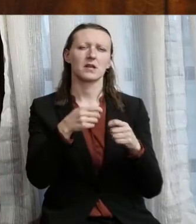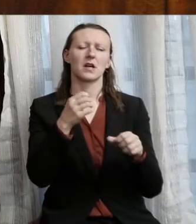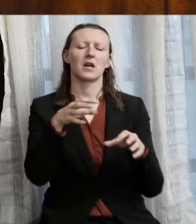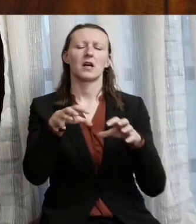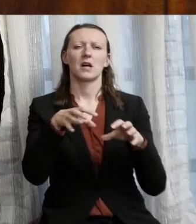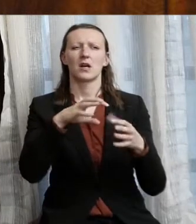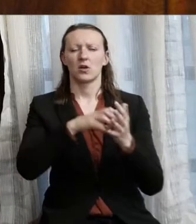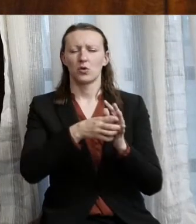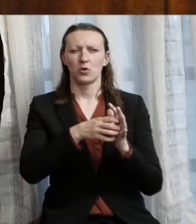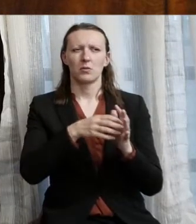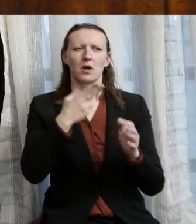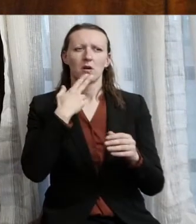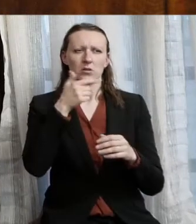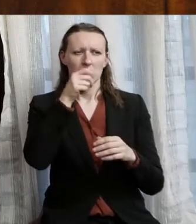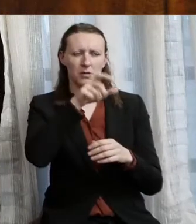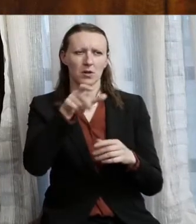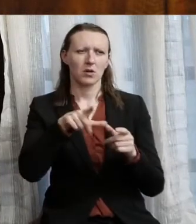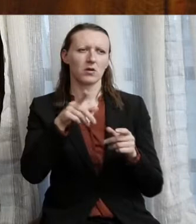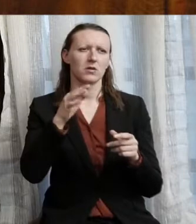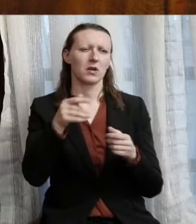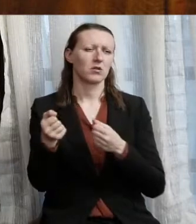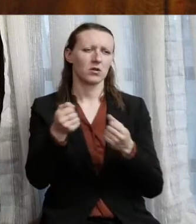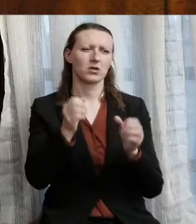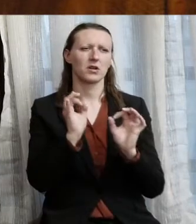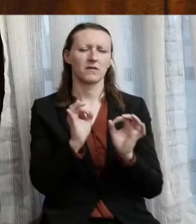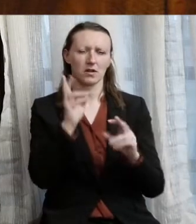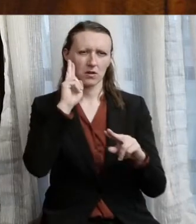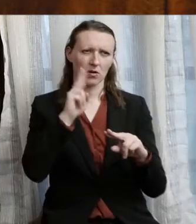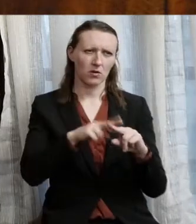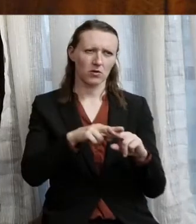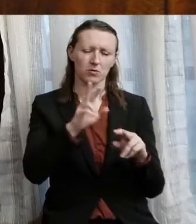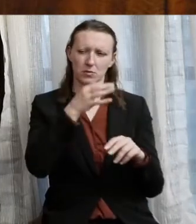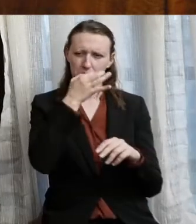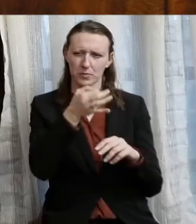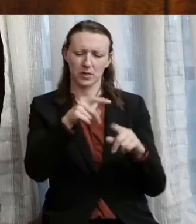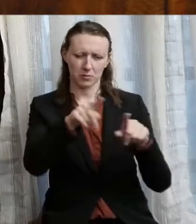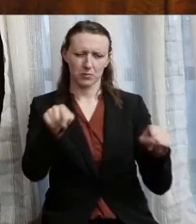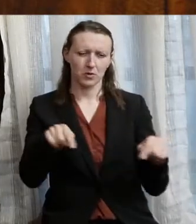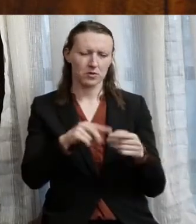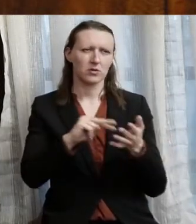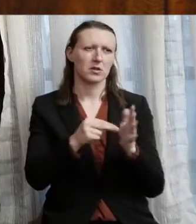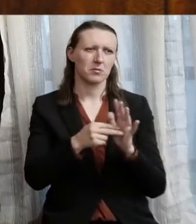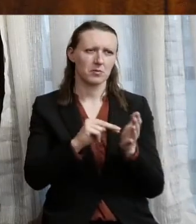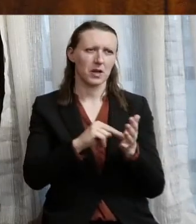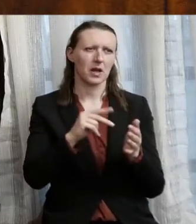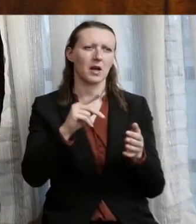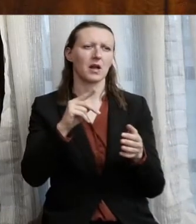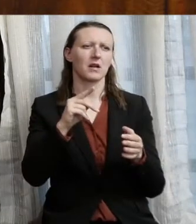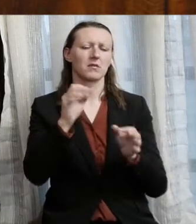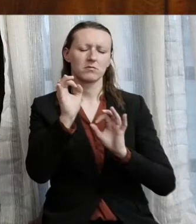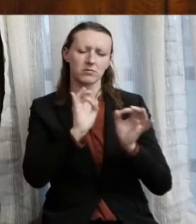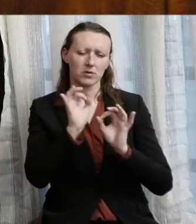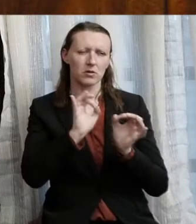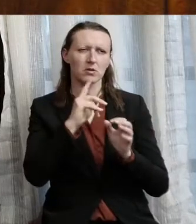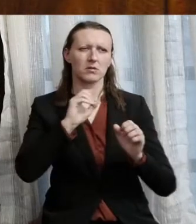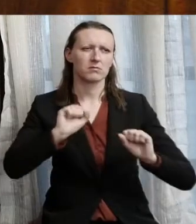skupinu koju ste imenovali u cilju donošenja kvalitetnih odluka po pitanju prostornog plana, planiranja